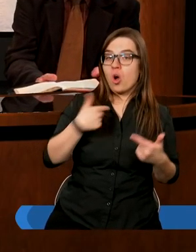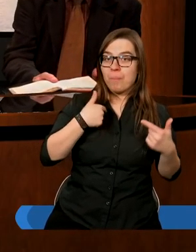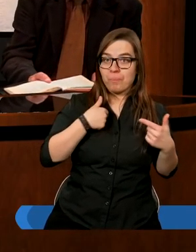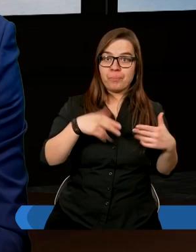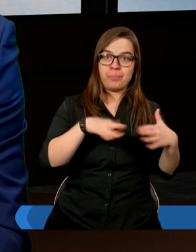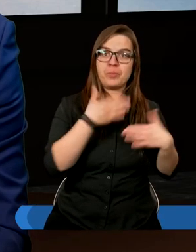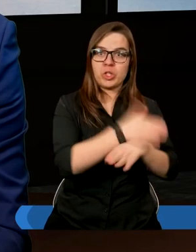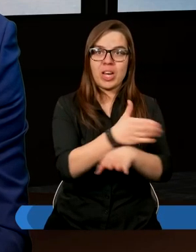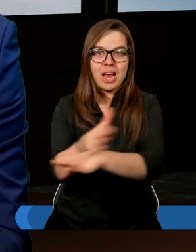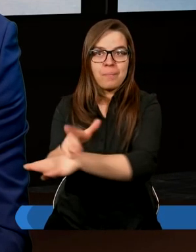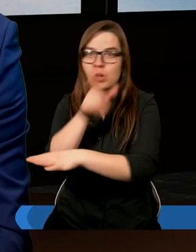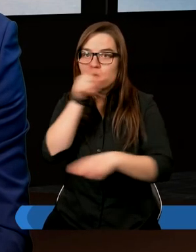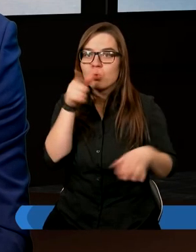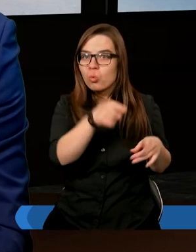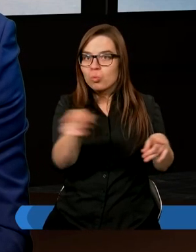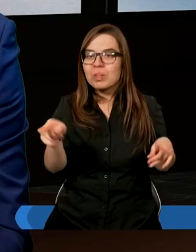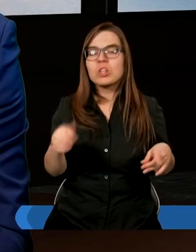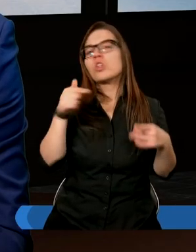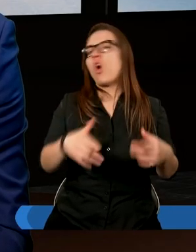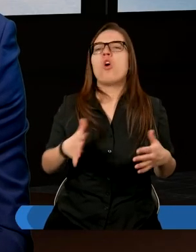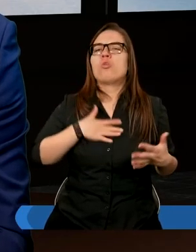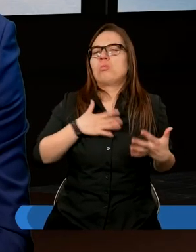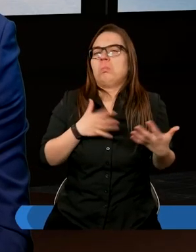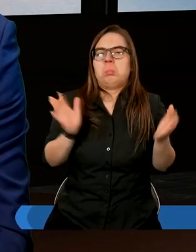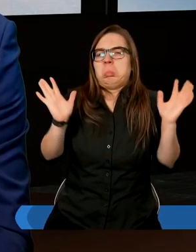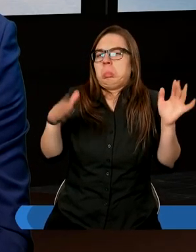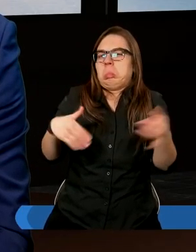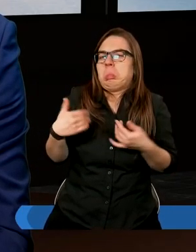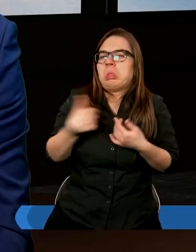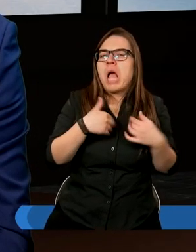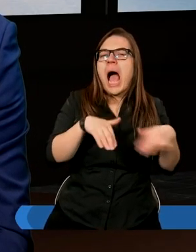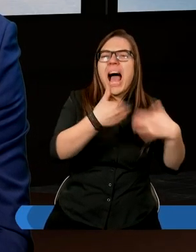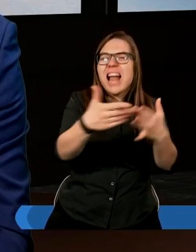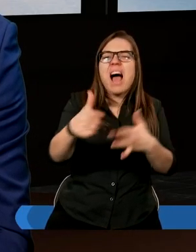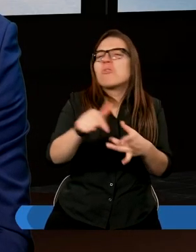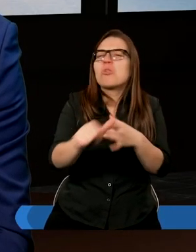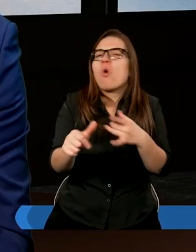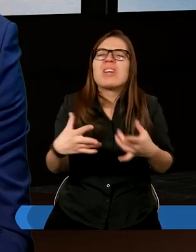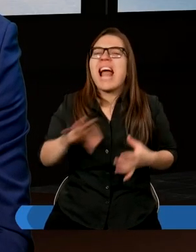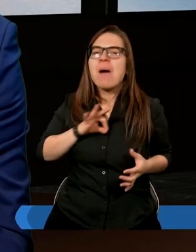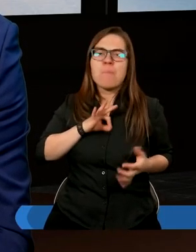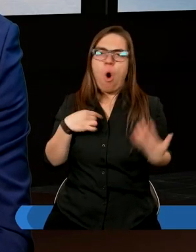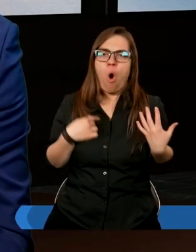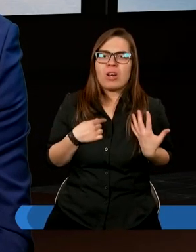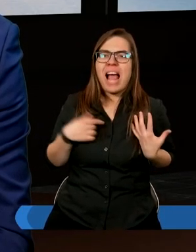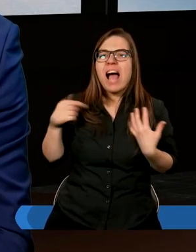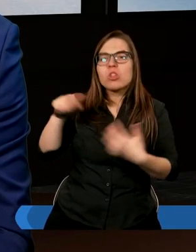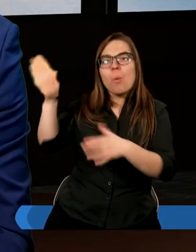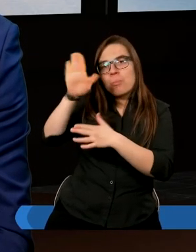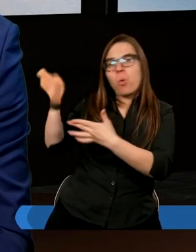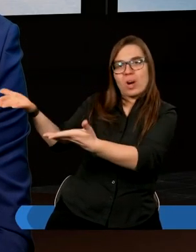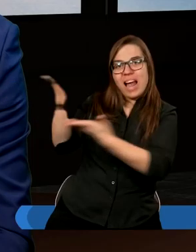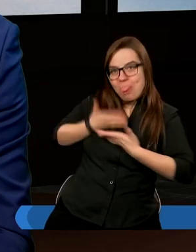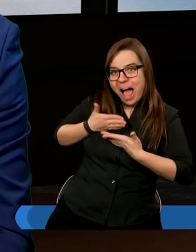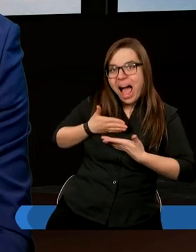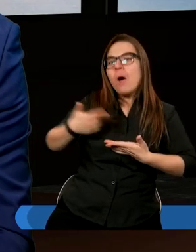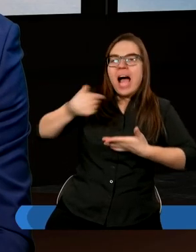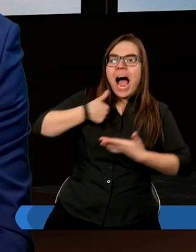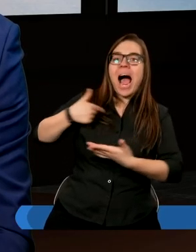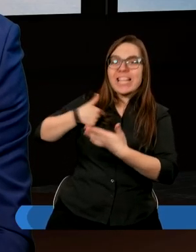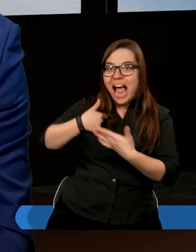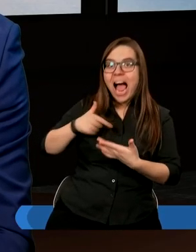innym ludziom to jest nie tyle że łatwo to naturalnie dajemy prawda więc to jest mi się wydaje to jest co w naszej świadomości musi być cały